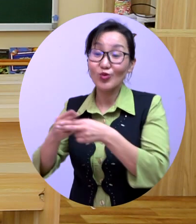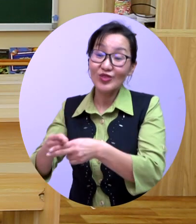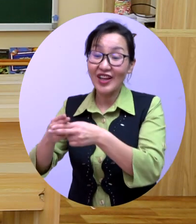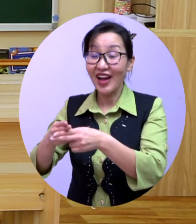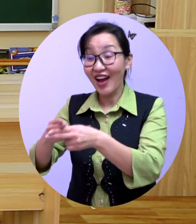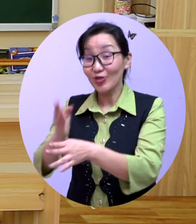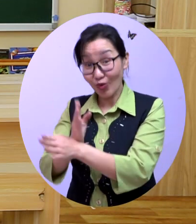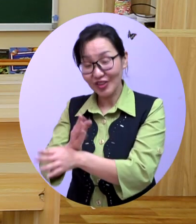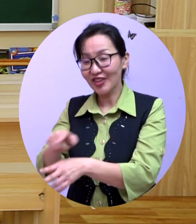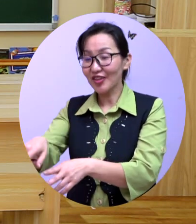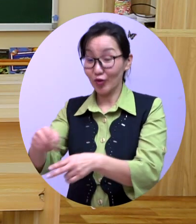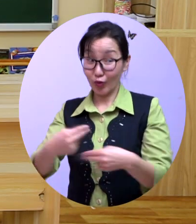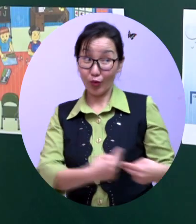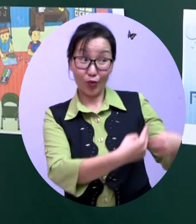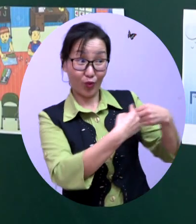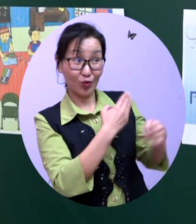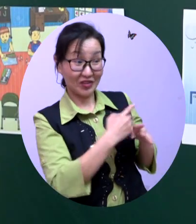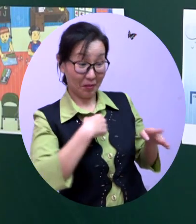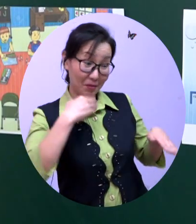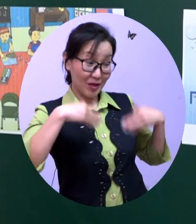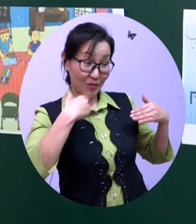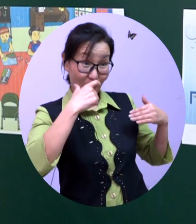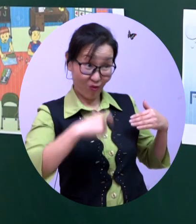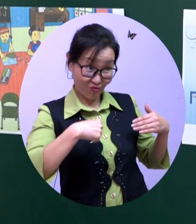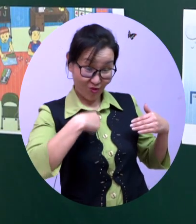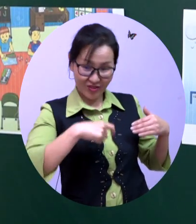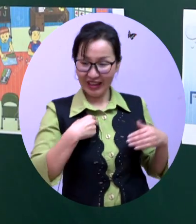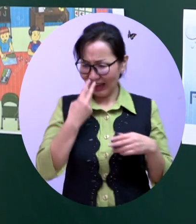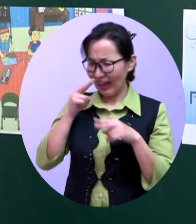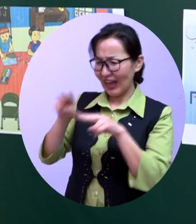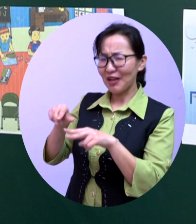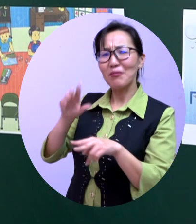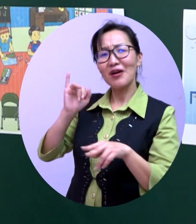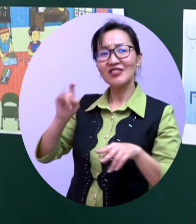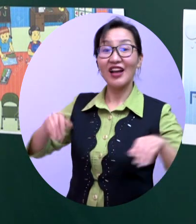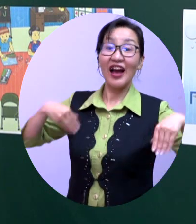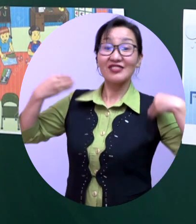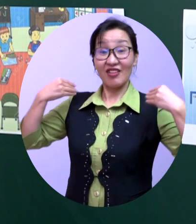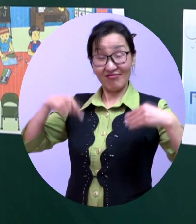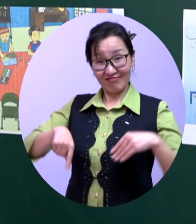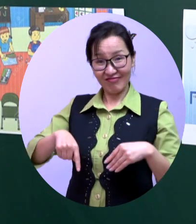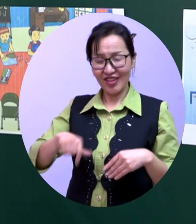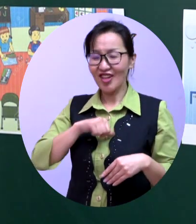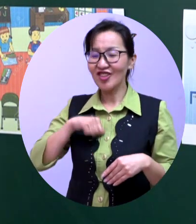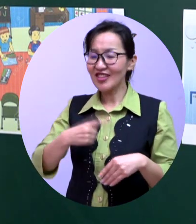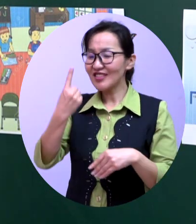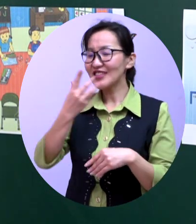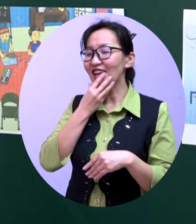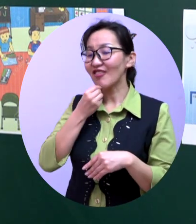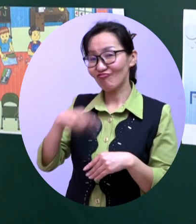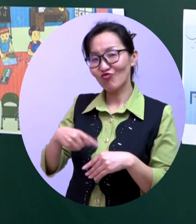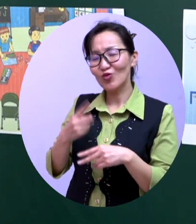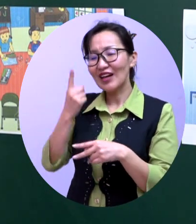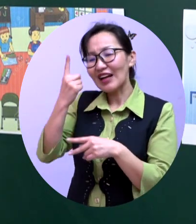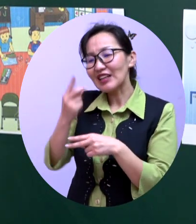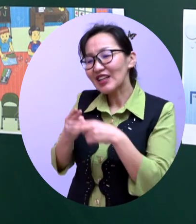хүний баярлаж байгааг хараад маш их аз жаргалтай болдог. Тэр энэ сайн үүлээ ганцаараа хийхийг